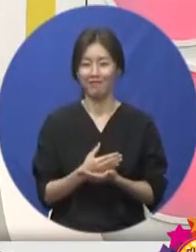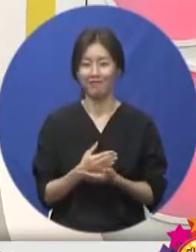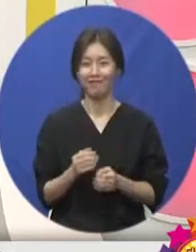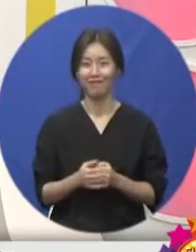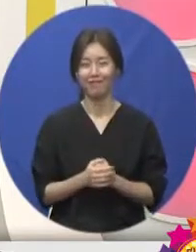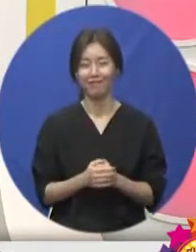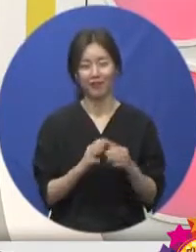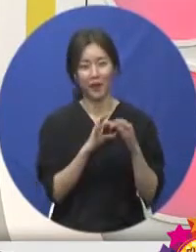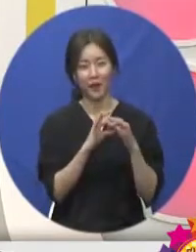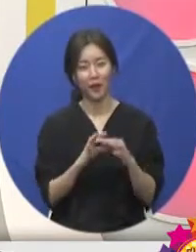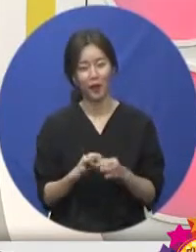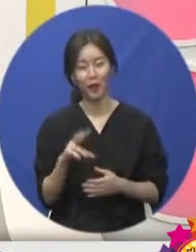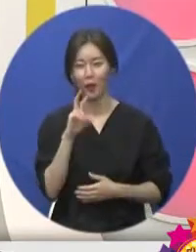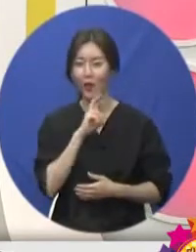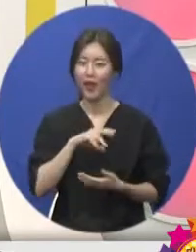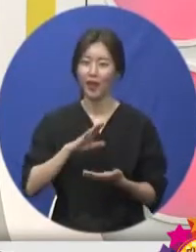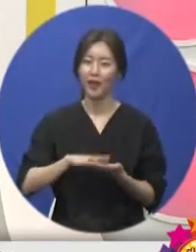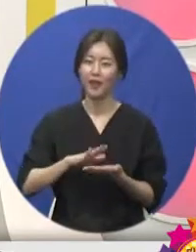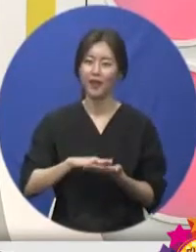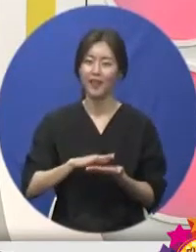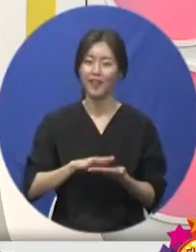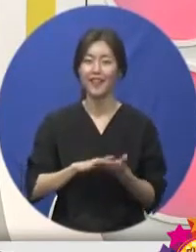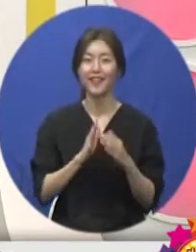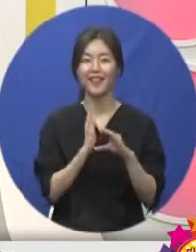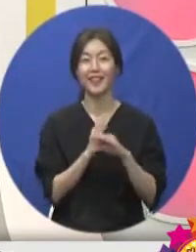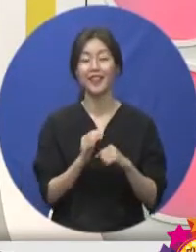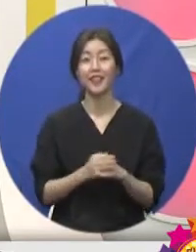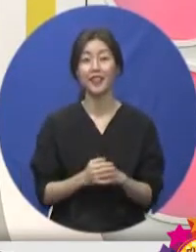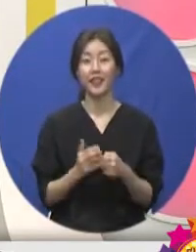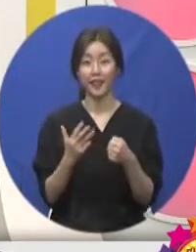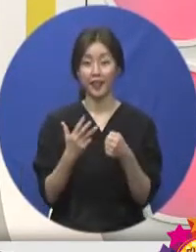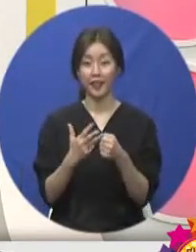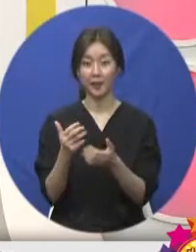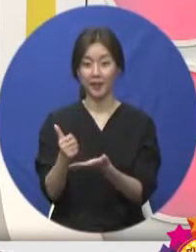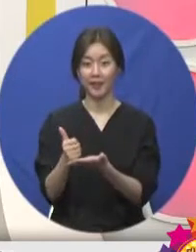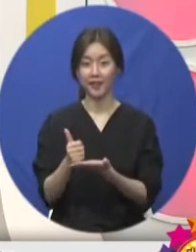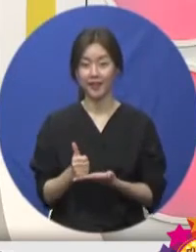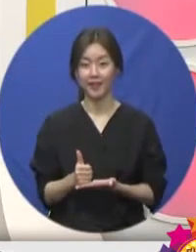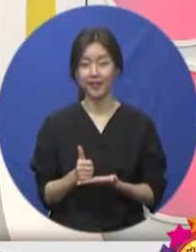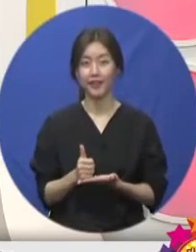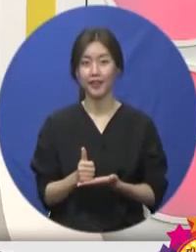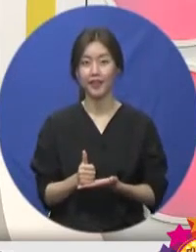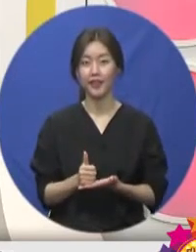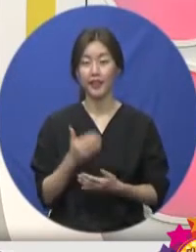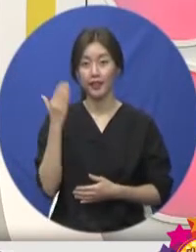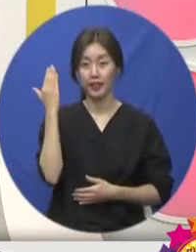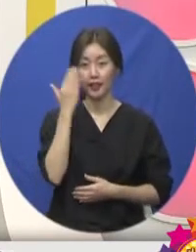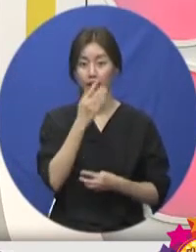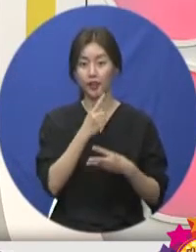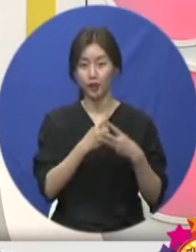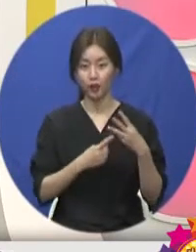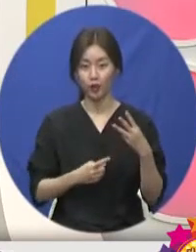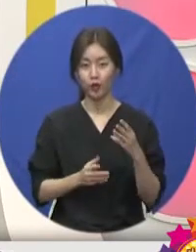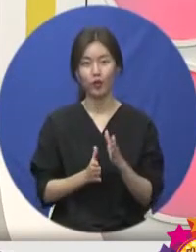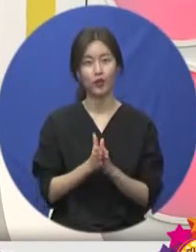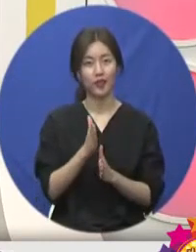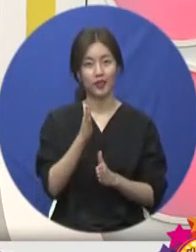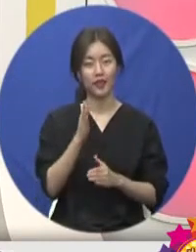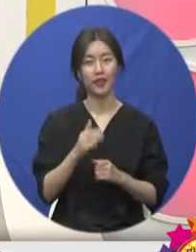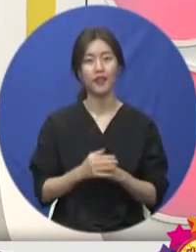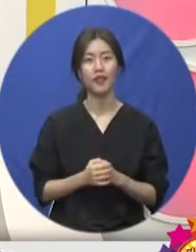계속 감탄의 막 단어가 나오고 있는데요. 네. 자, 여덟 번째. 여덟 번째. 네. 청주시. 예,